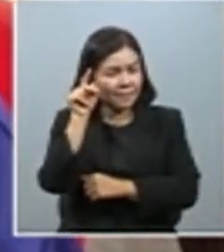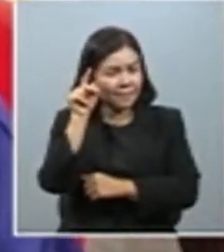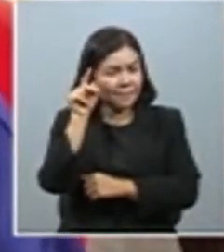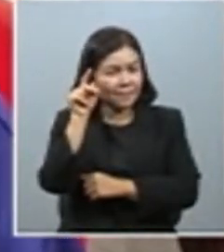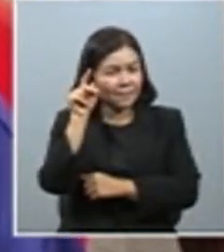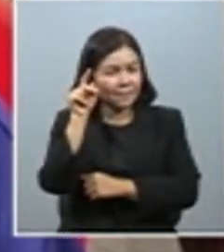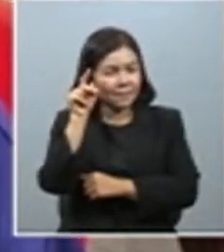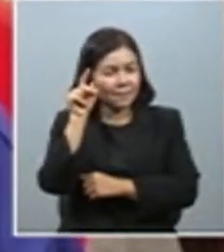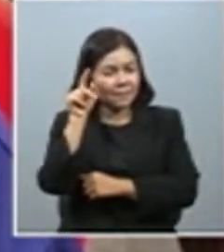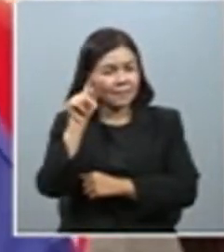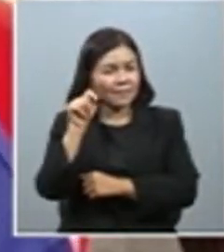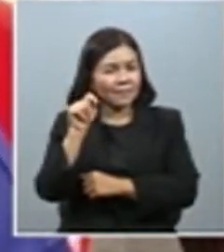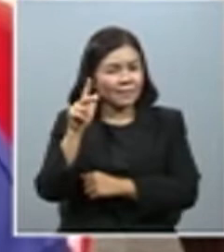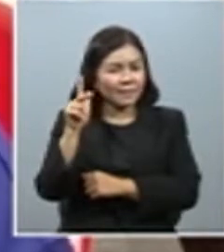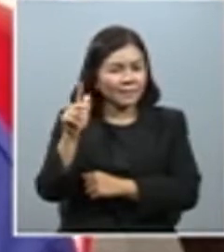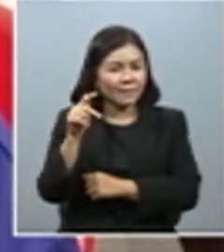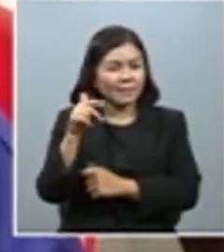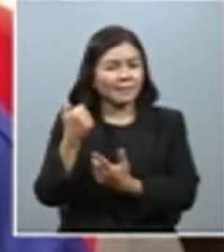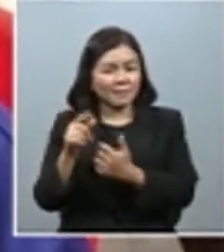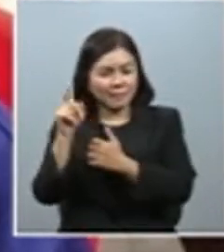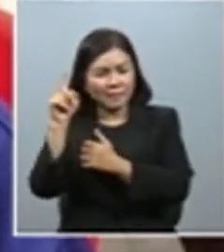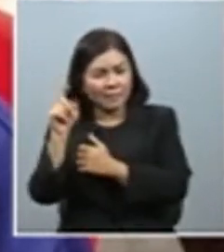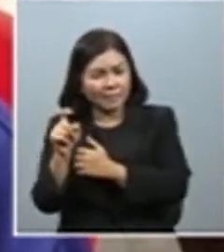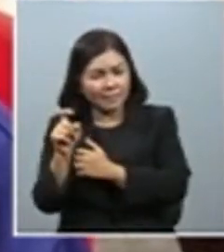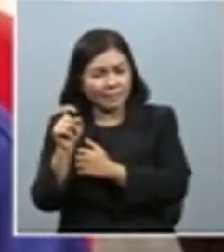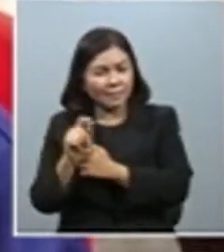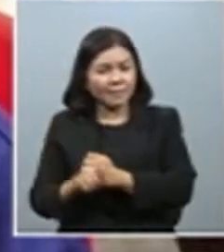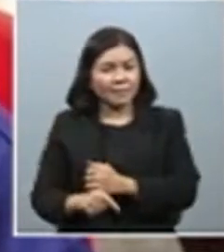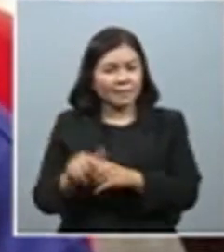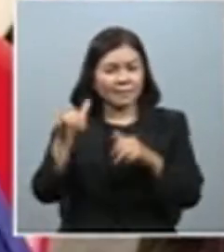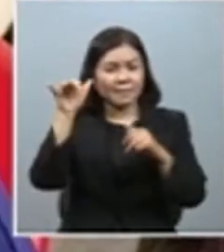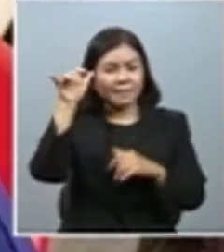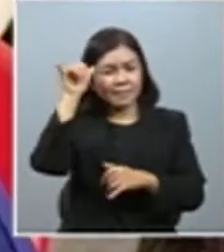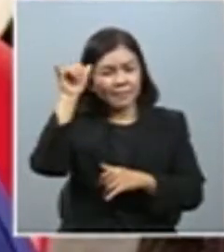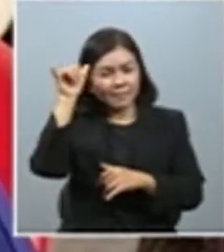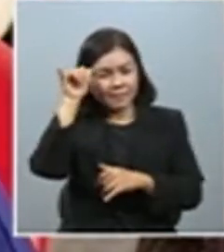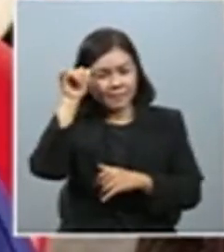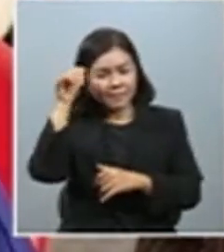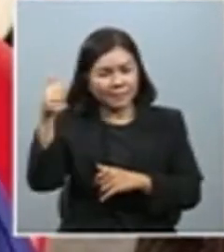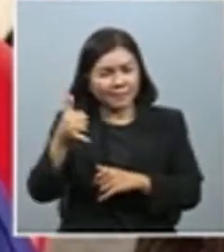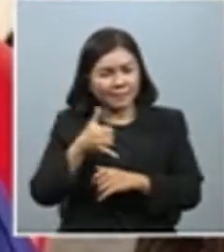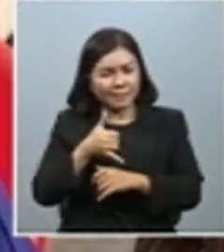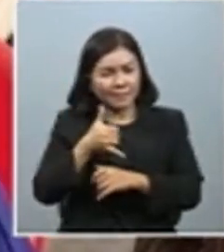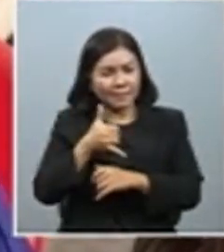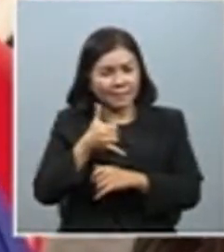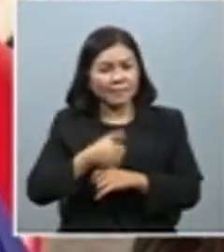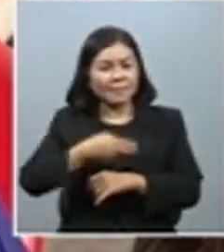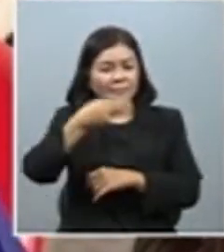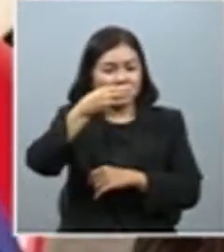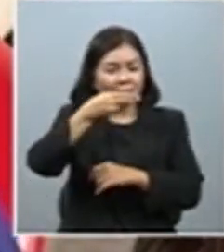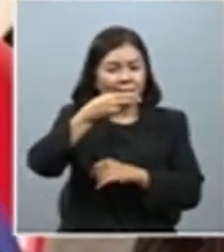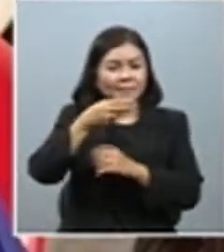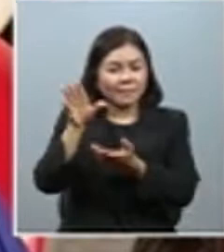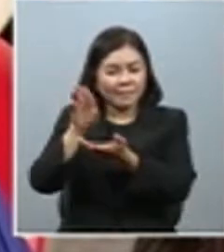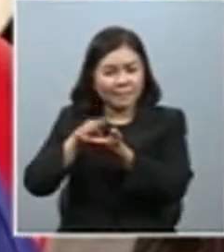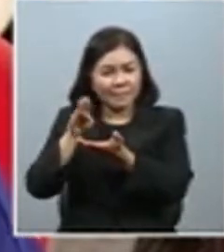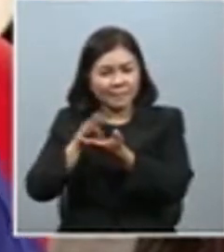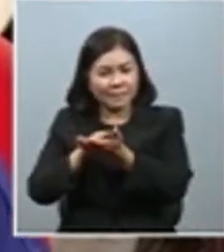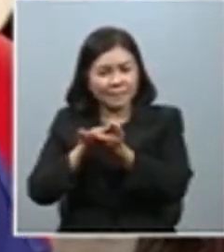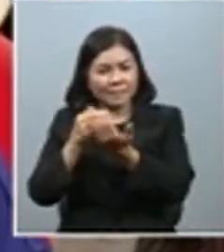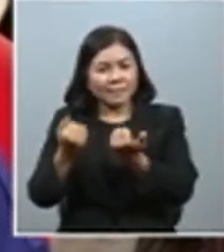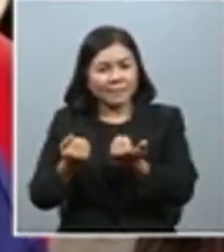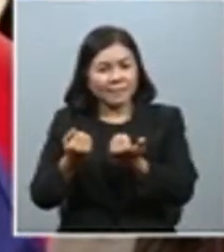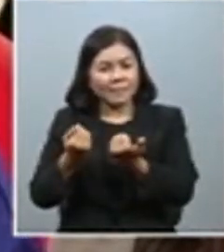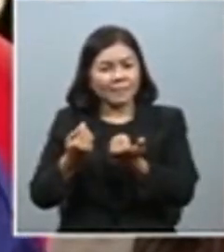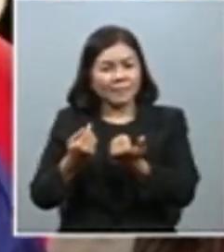อขวดต้องตายขอควายเข้ามาขออีกใส่ผ้ารถจุฬามณีโ